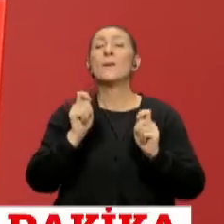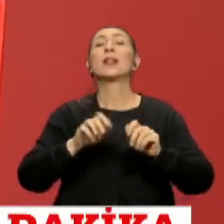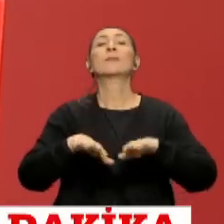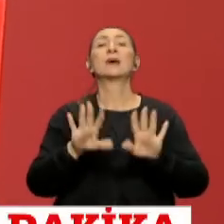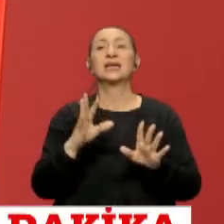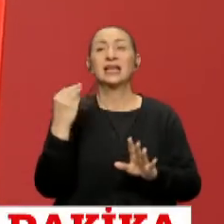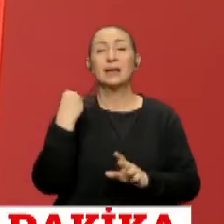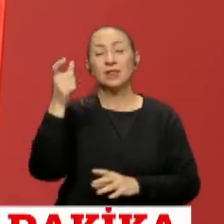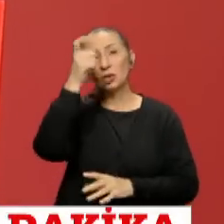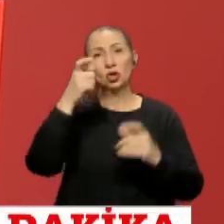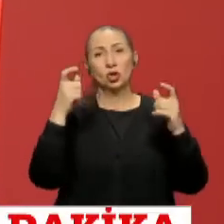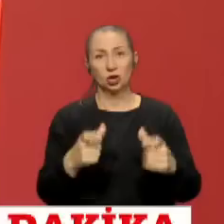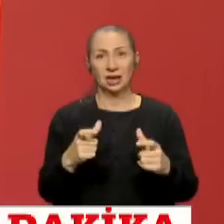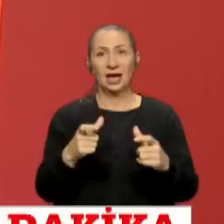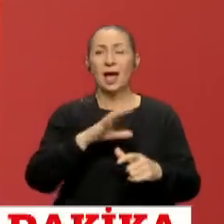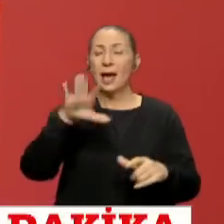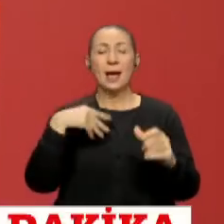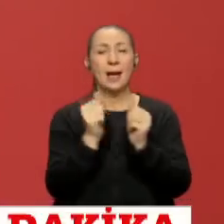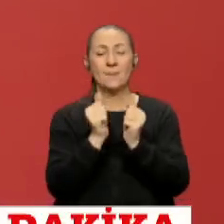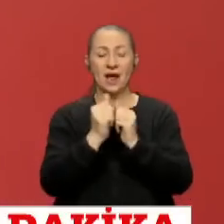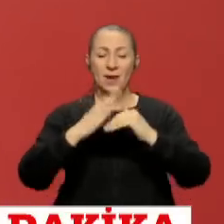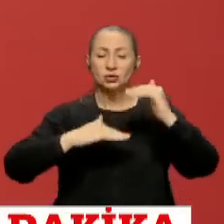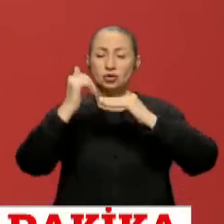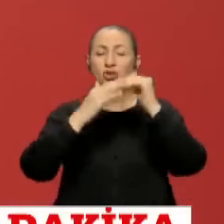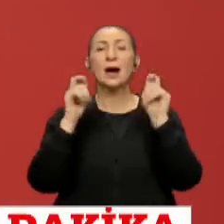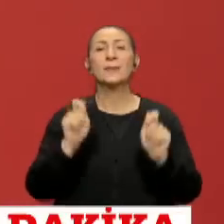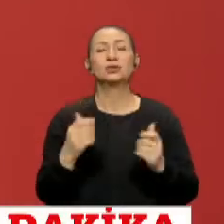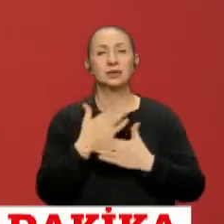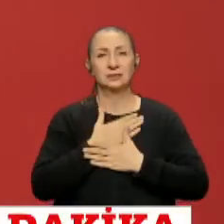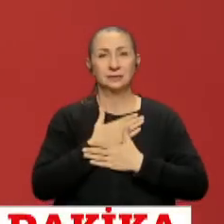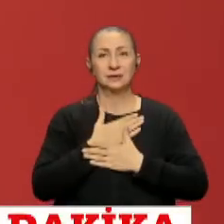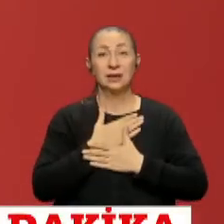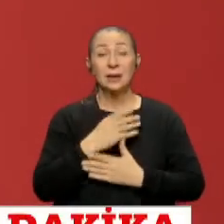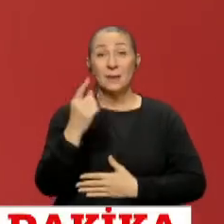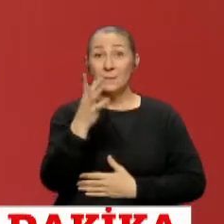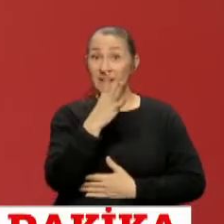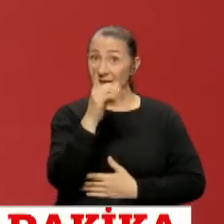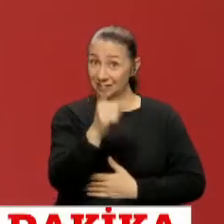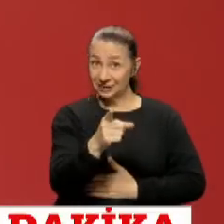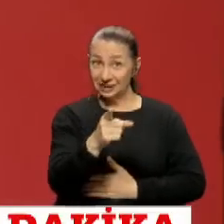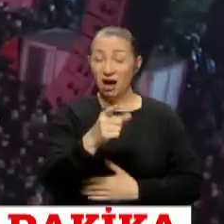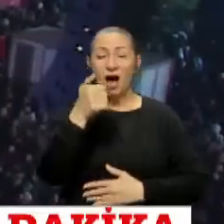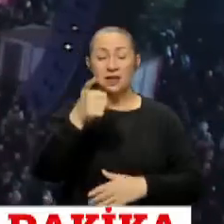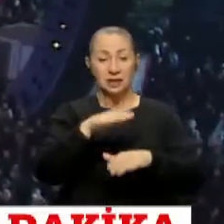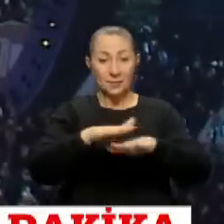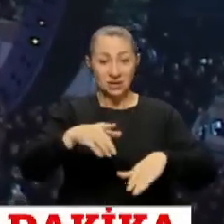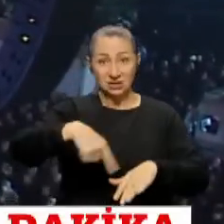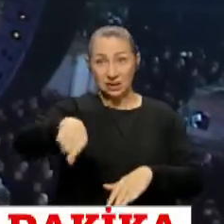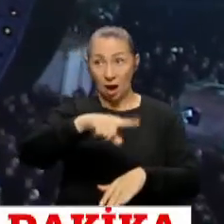suçlanmadığı yeni bir Türkiye'yi hep beraber inşa edeceğiz. Biliniz ki altılı